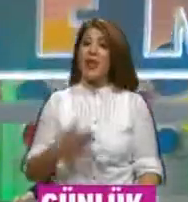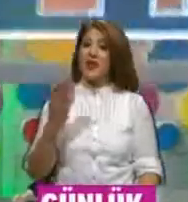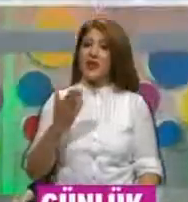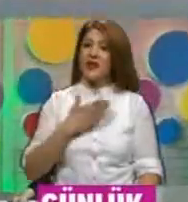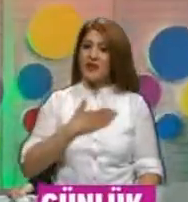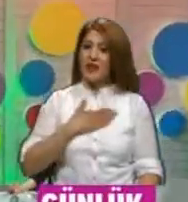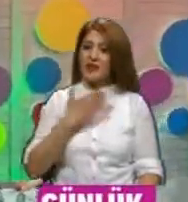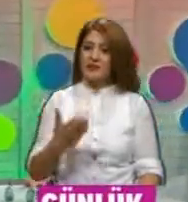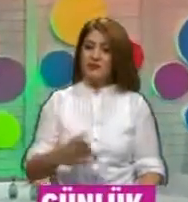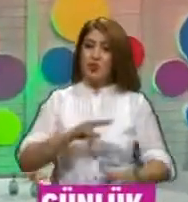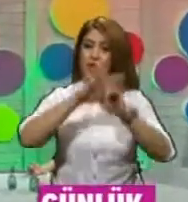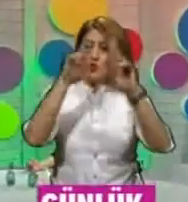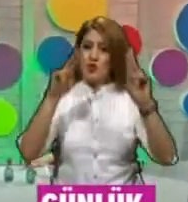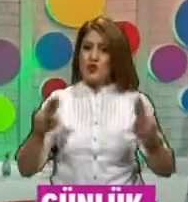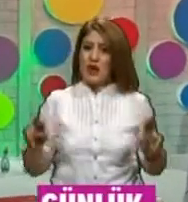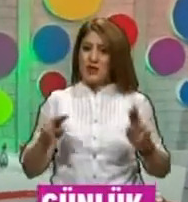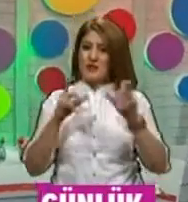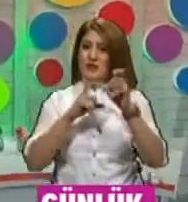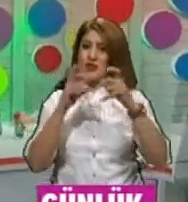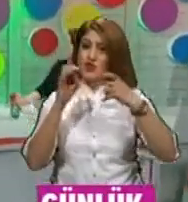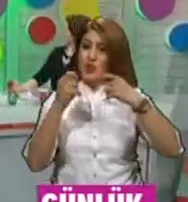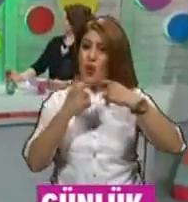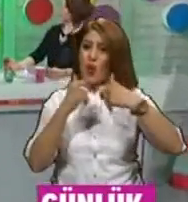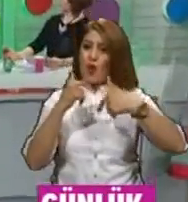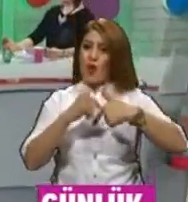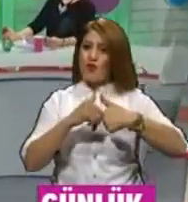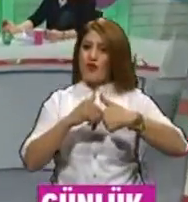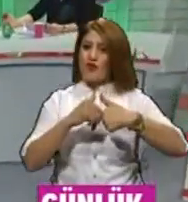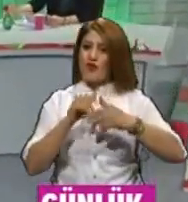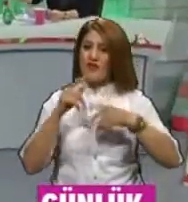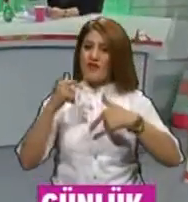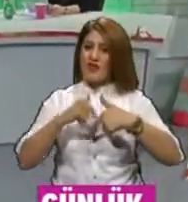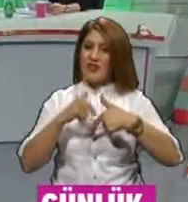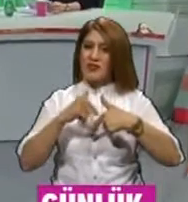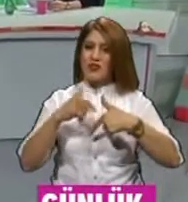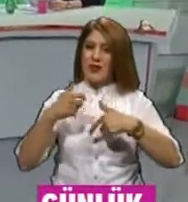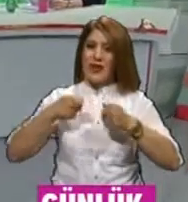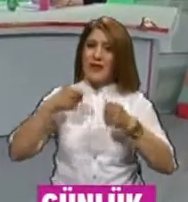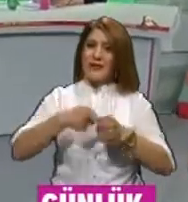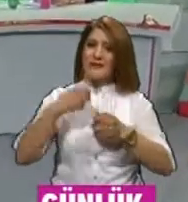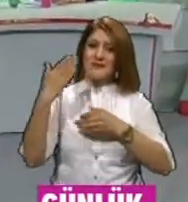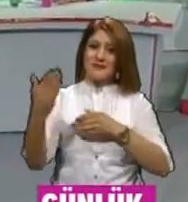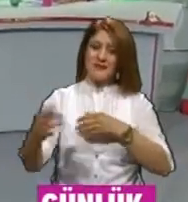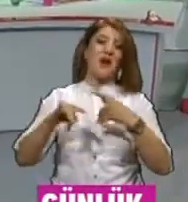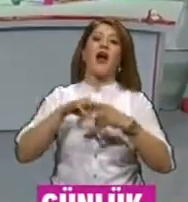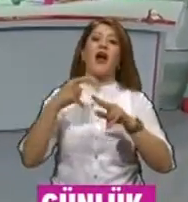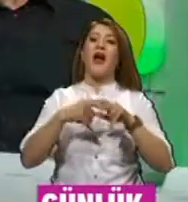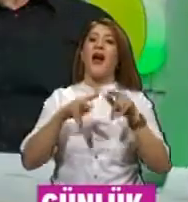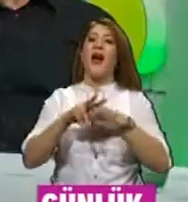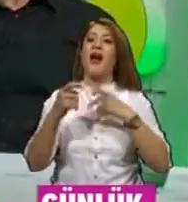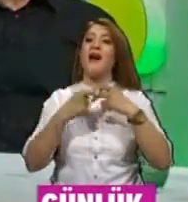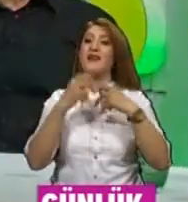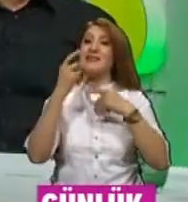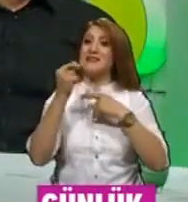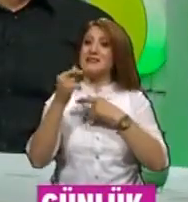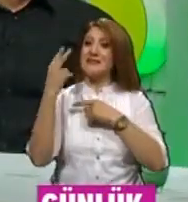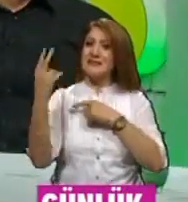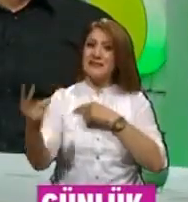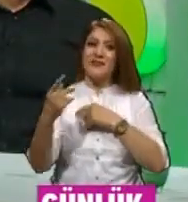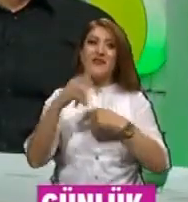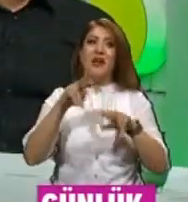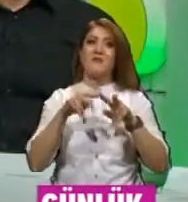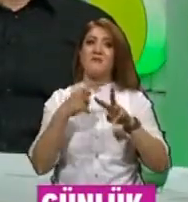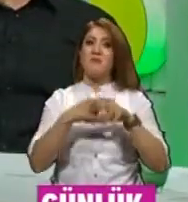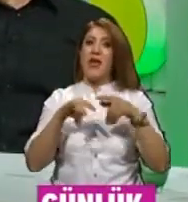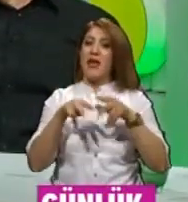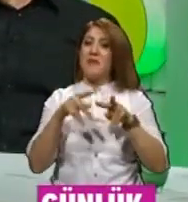Efendim, Uluslararası Sörf Federasyonu eğitmenlerimiz, çok havalısınız. Hayri Yeni Alp ve Mehmet Ali Soy.